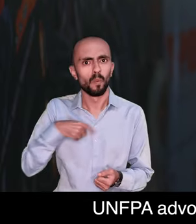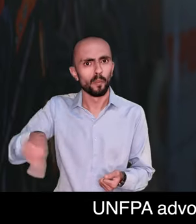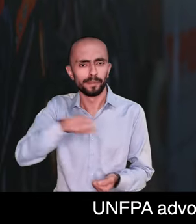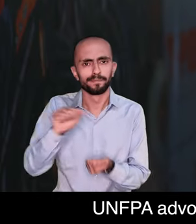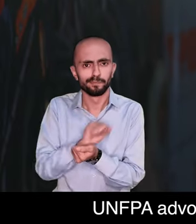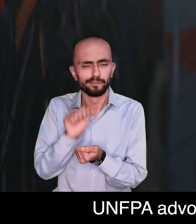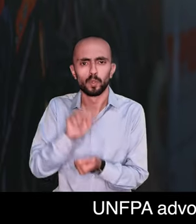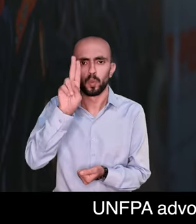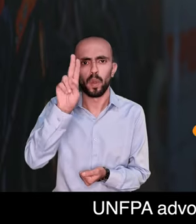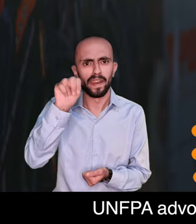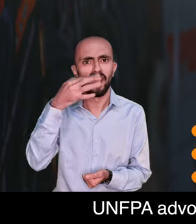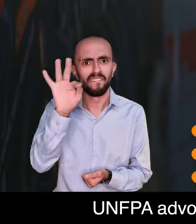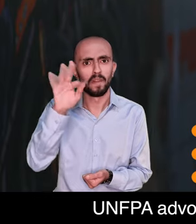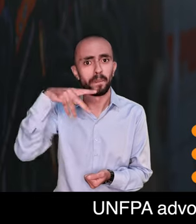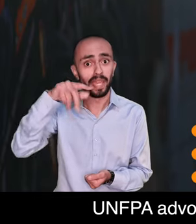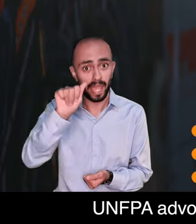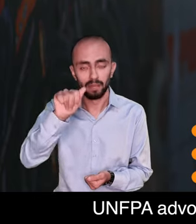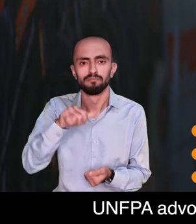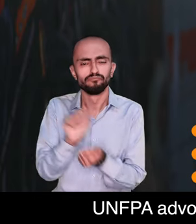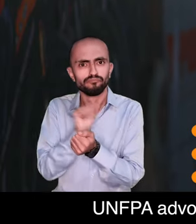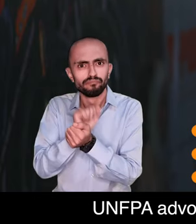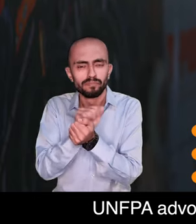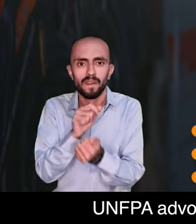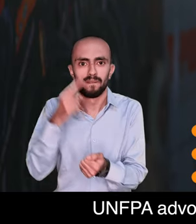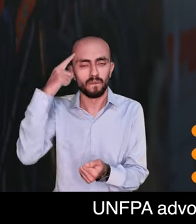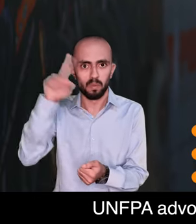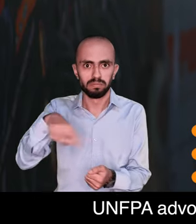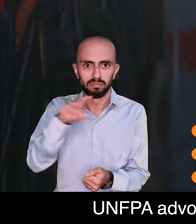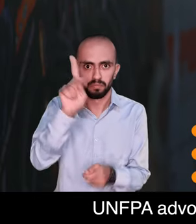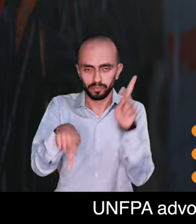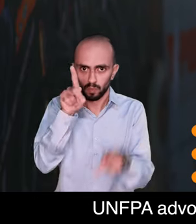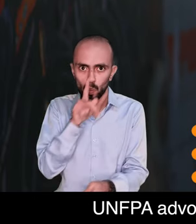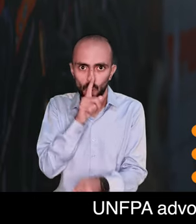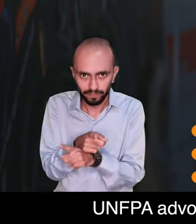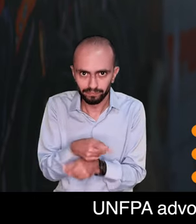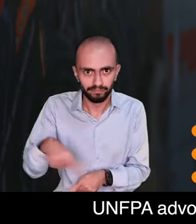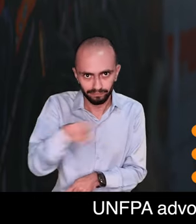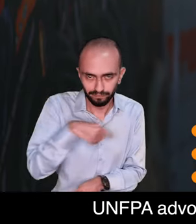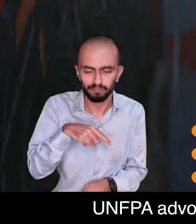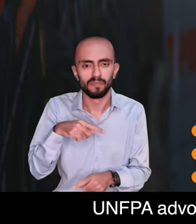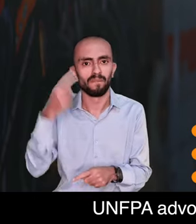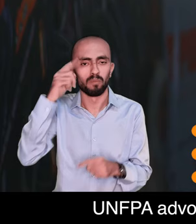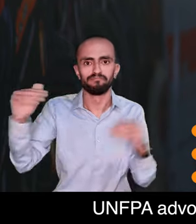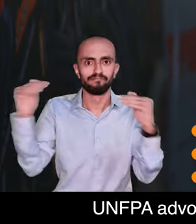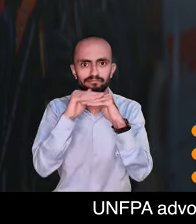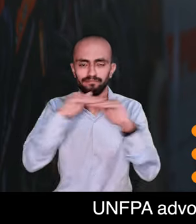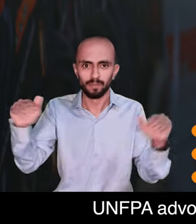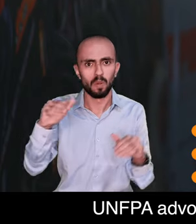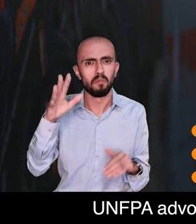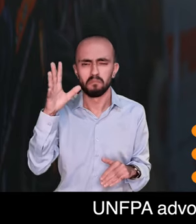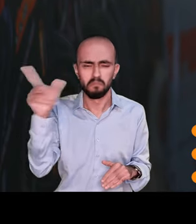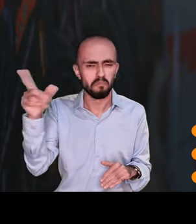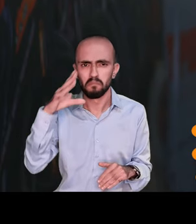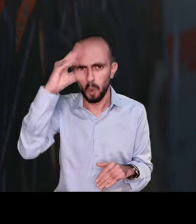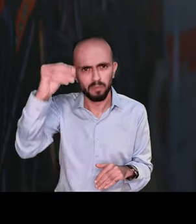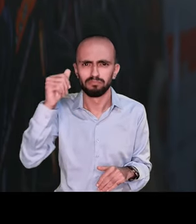نقوم في صندوق الأمم المتحدة للسكان بإعمال حقوق الإنسان للجميع والسعي لتحقيق المساواة بين